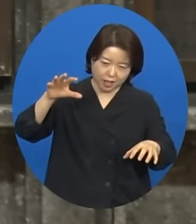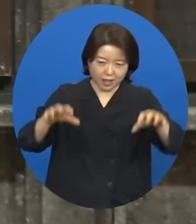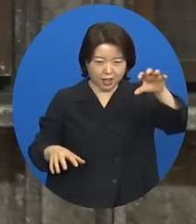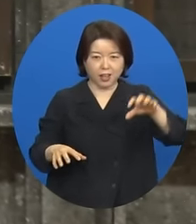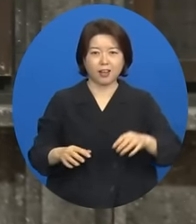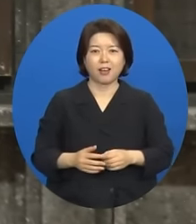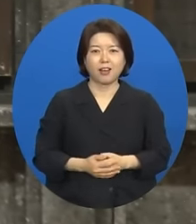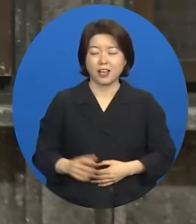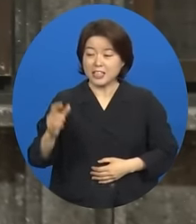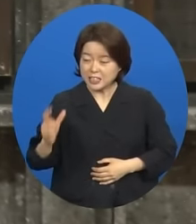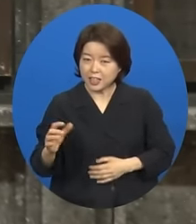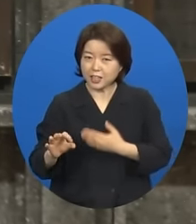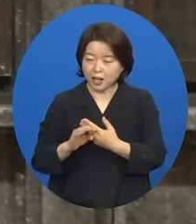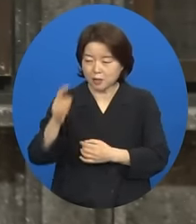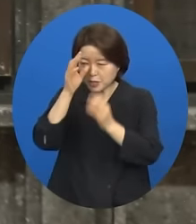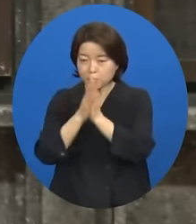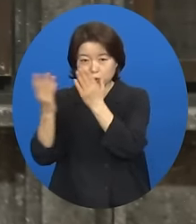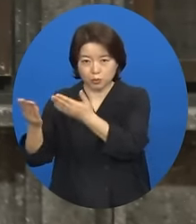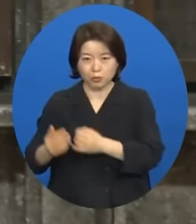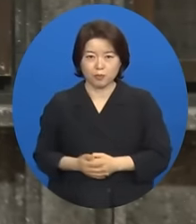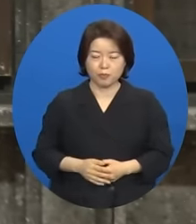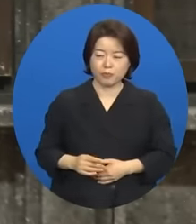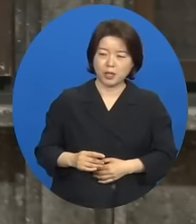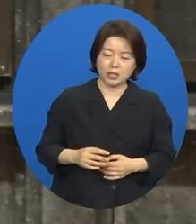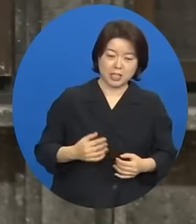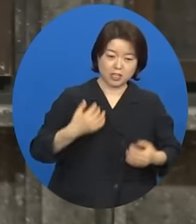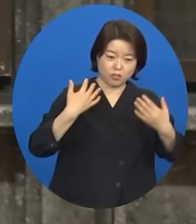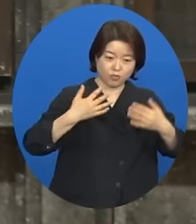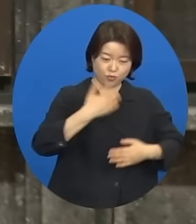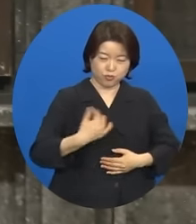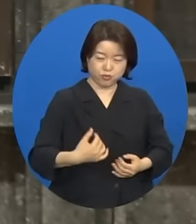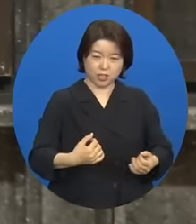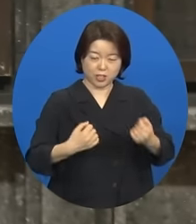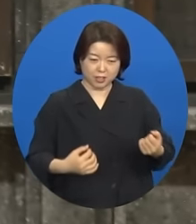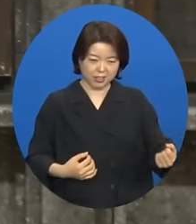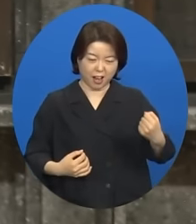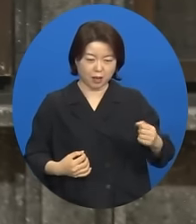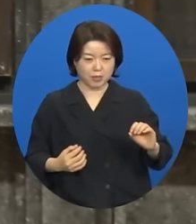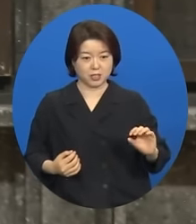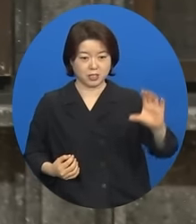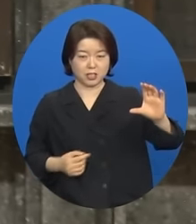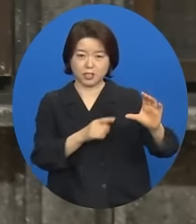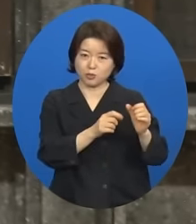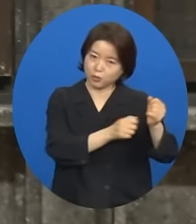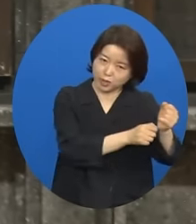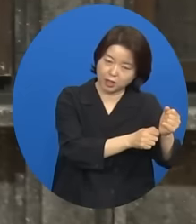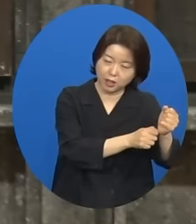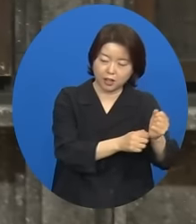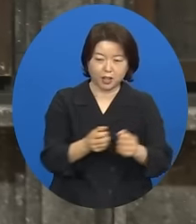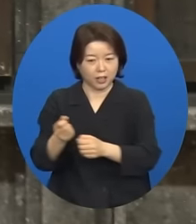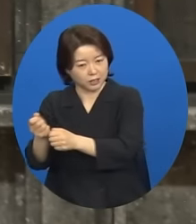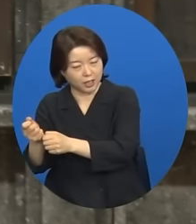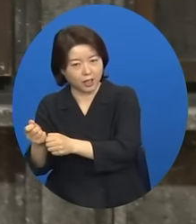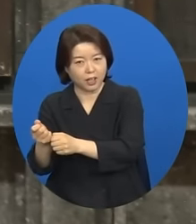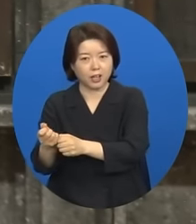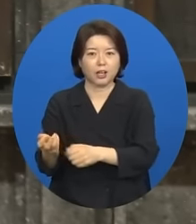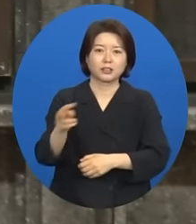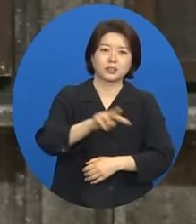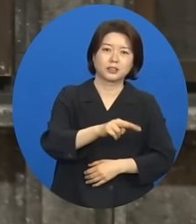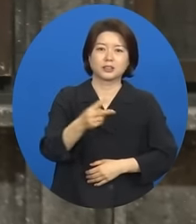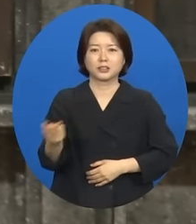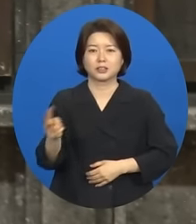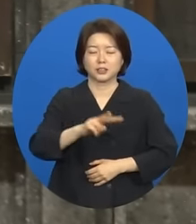성령이 강하면 기도도 했다가 육신이 강하면 다시 염려했다가 이게 계속 엎치락뒤치락 뭐하고 있어요? 자신